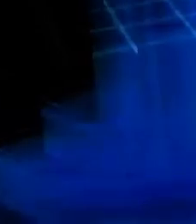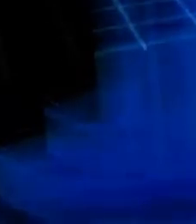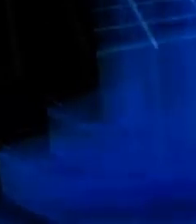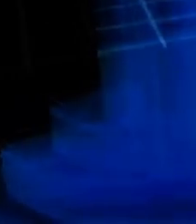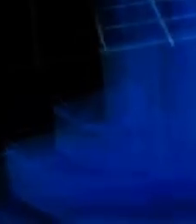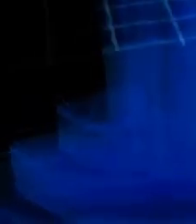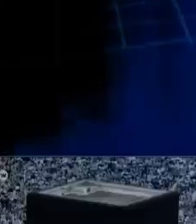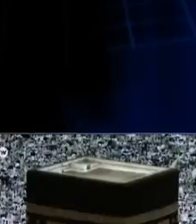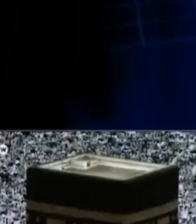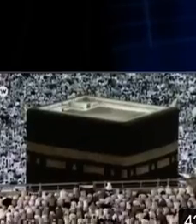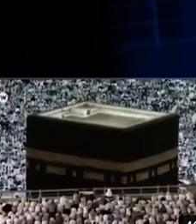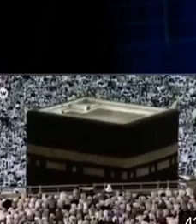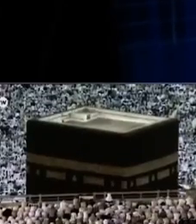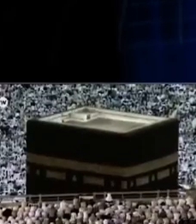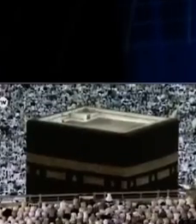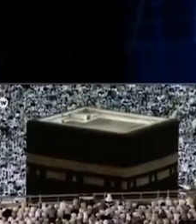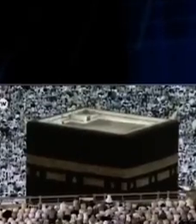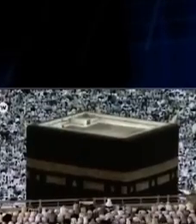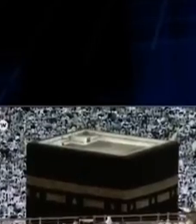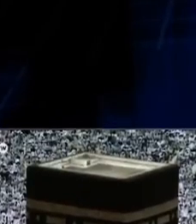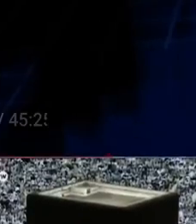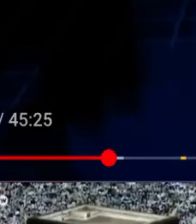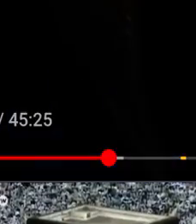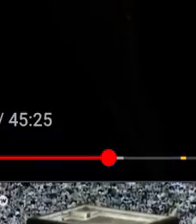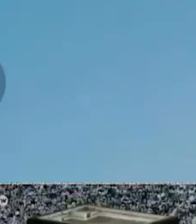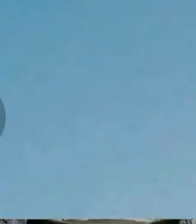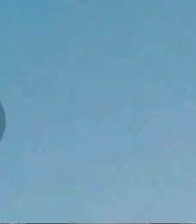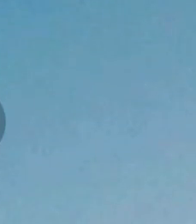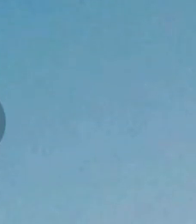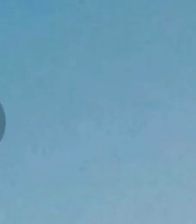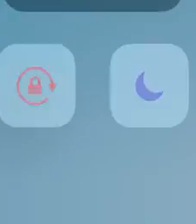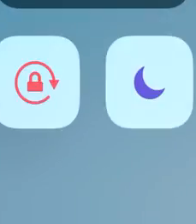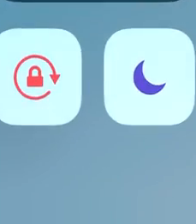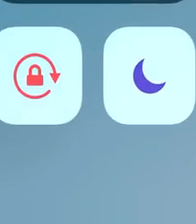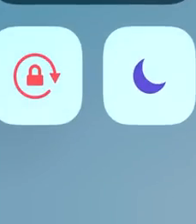النظام الهيكلي الذي نستخدمه